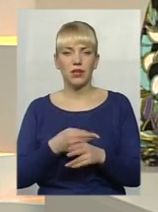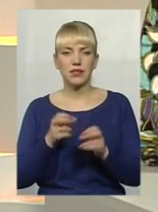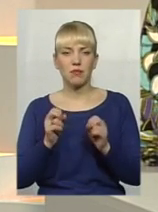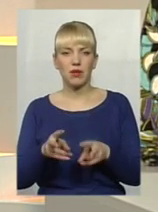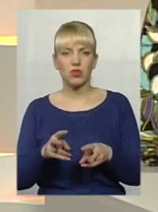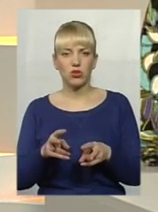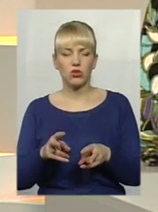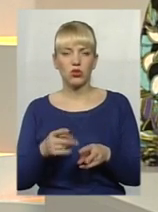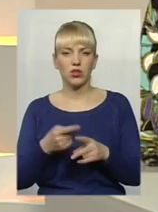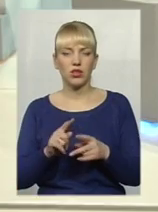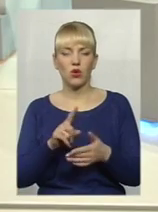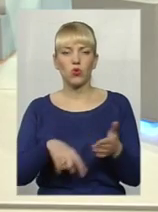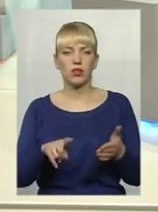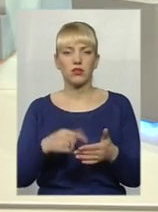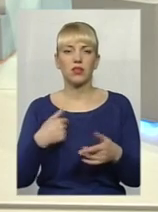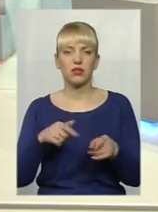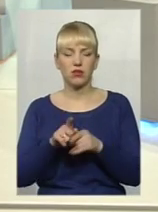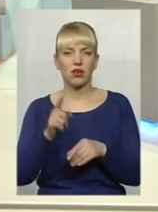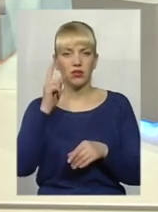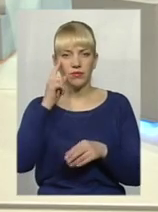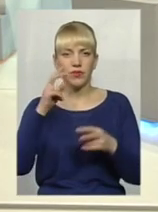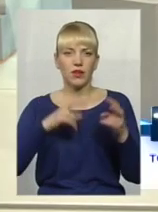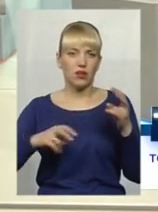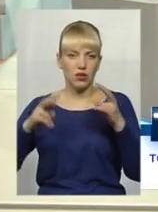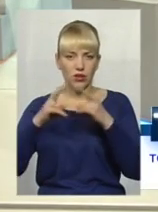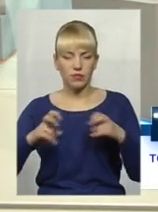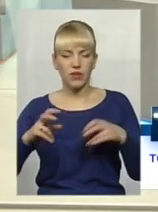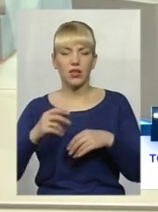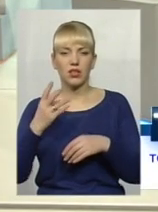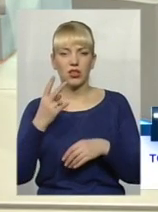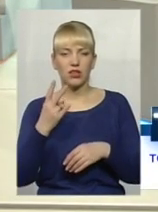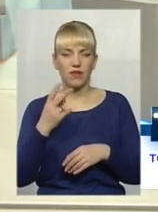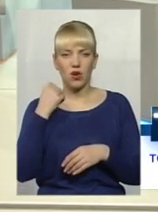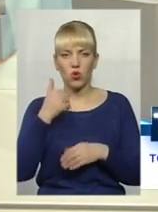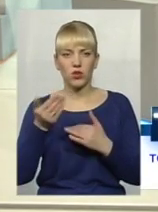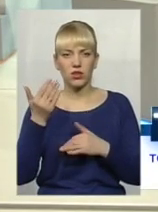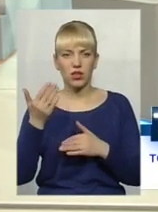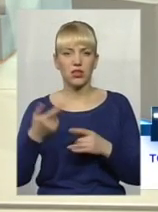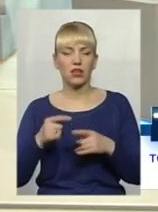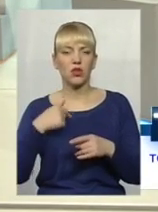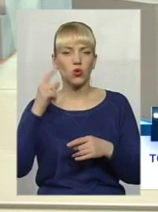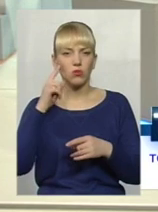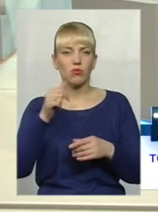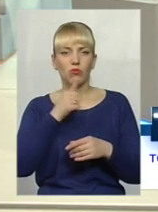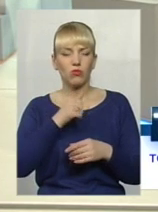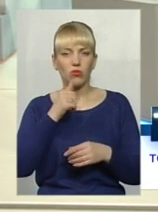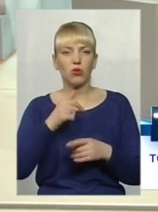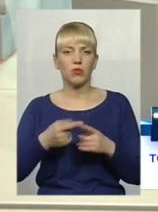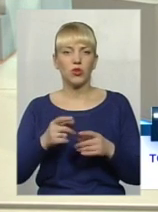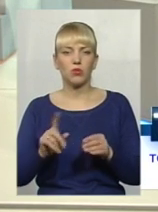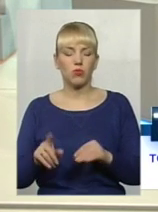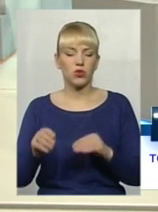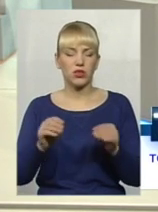Ми таке питання розглядали, і перше ще 2 роки назад ми спробували, думали, що можливо поставимо в ЖЕКах наші контейнери,